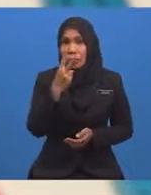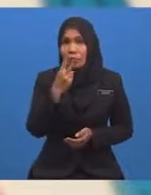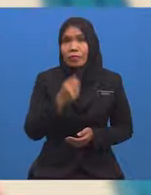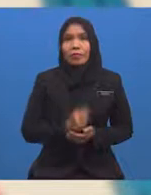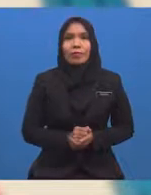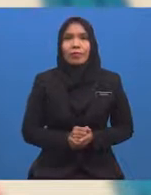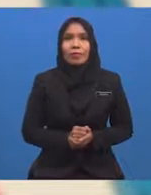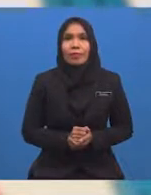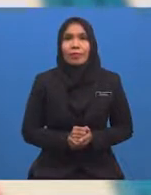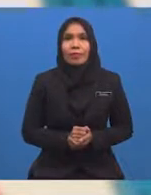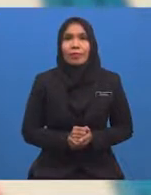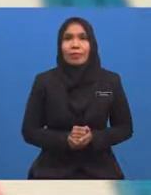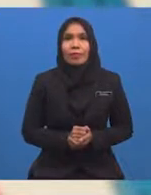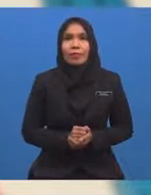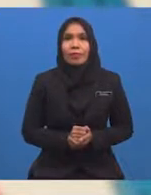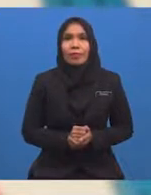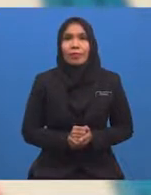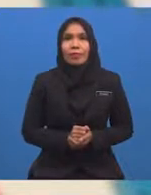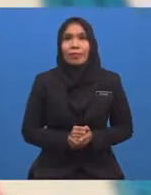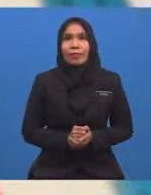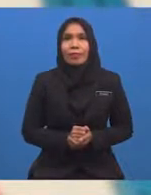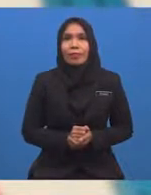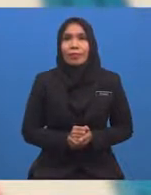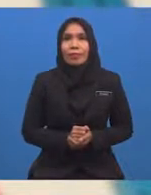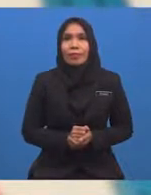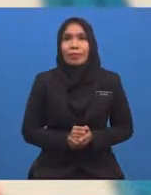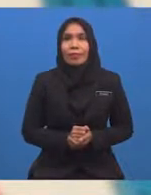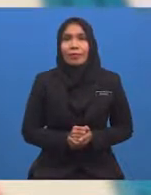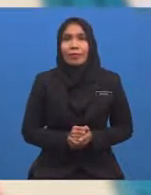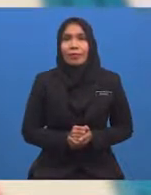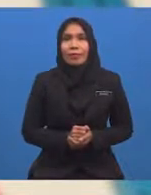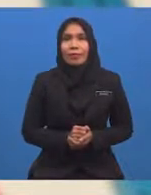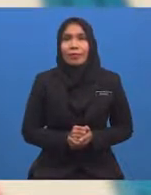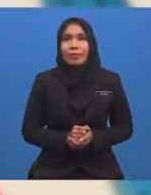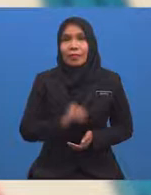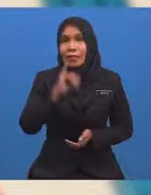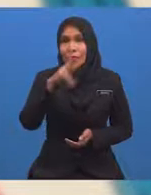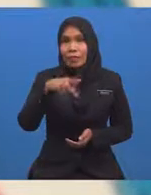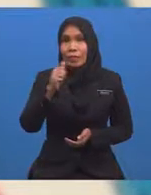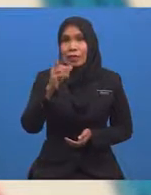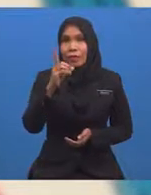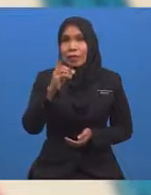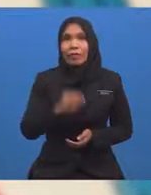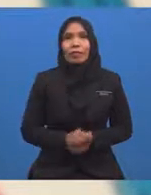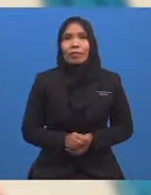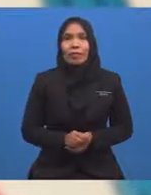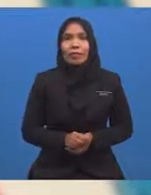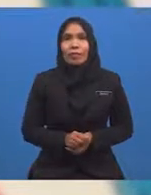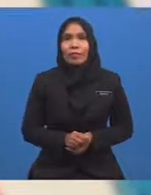tiga jenis peralatan yang dibeli oleh chegou Fadli